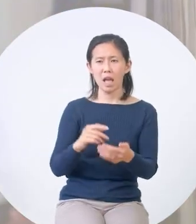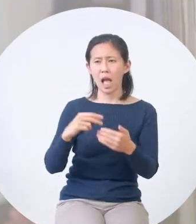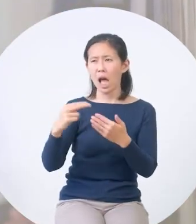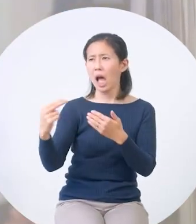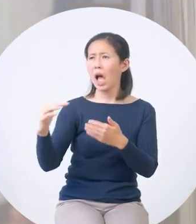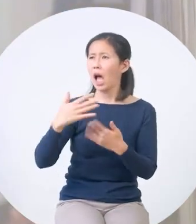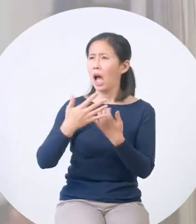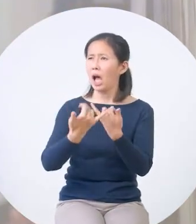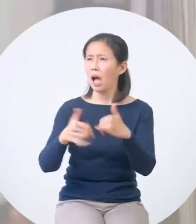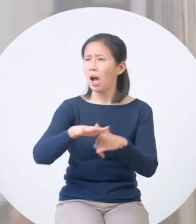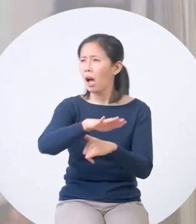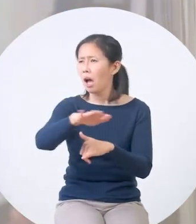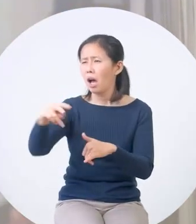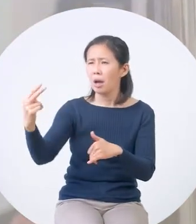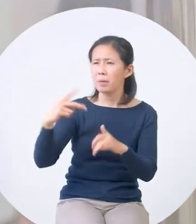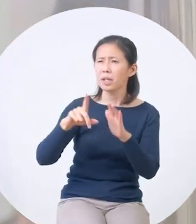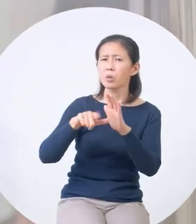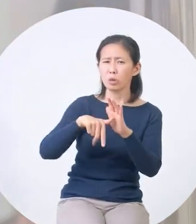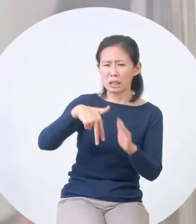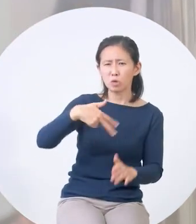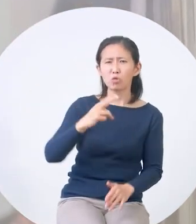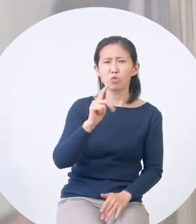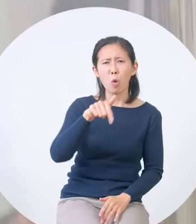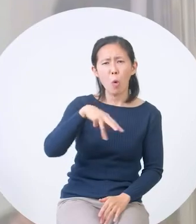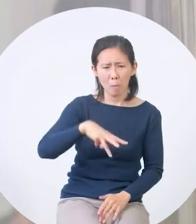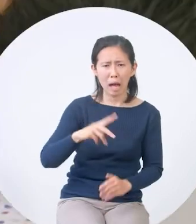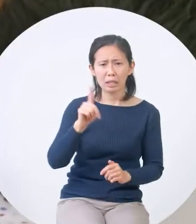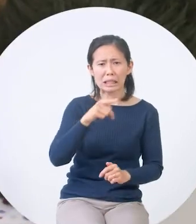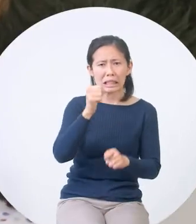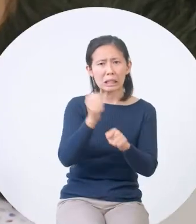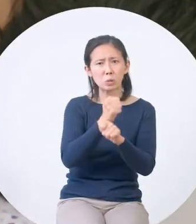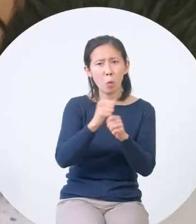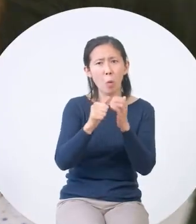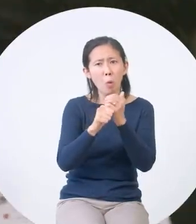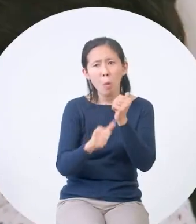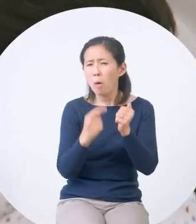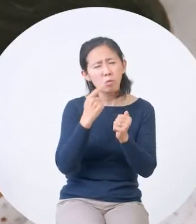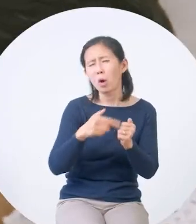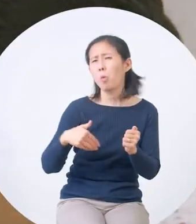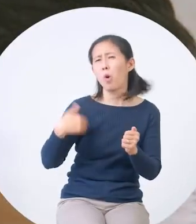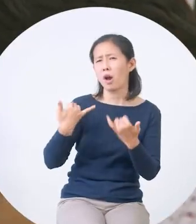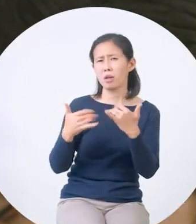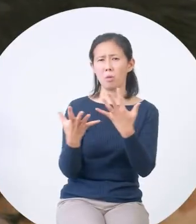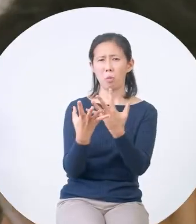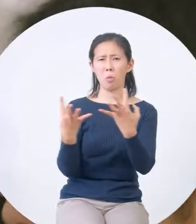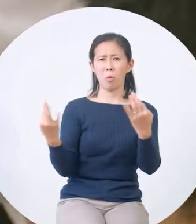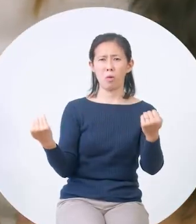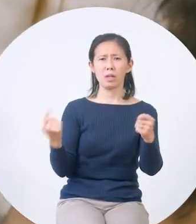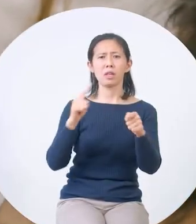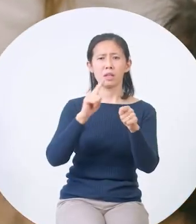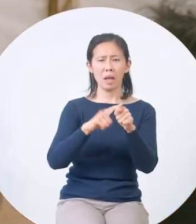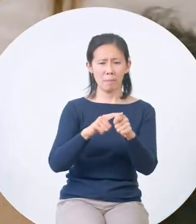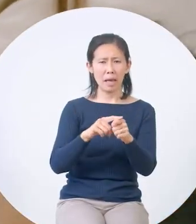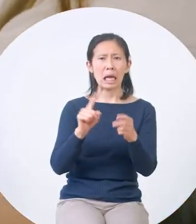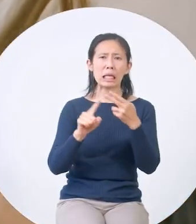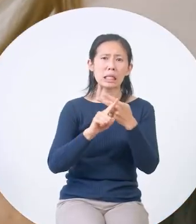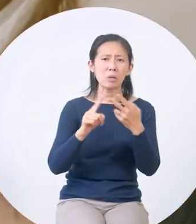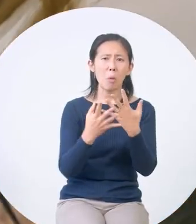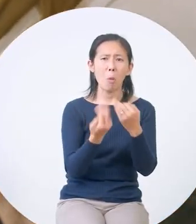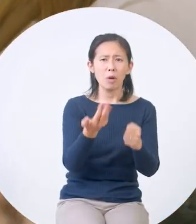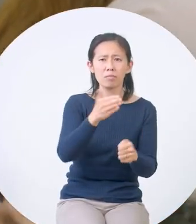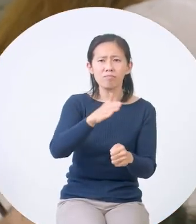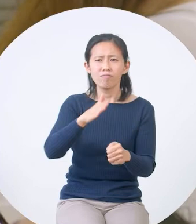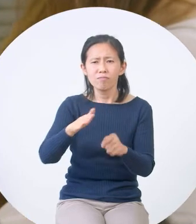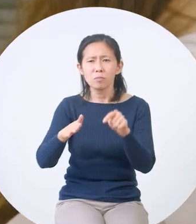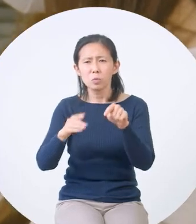ってそのストーマーかどうかってわからないので、そのまたその多機能トイレって結構車椅子の人のためみたいなイ